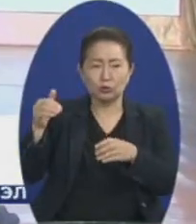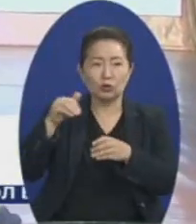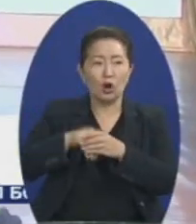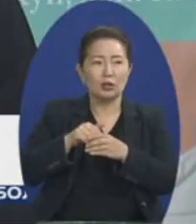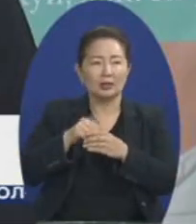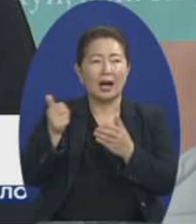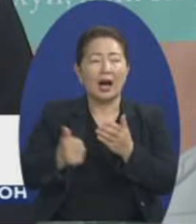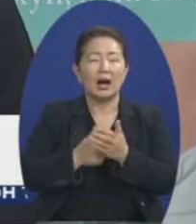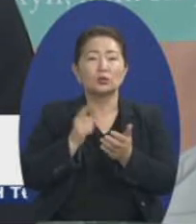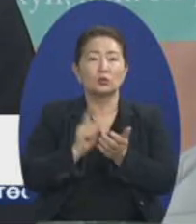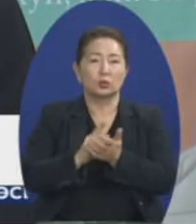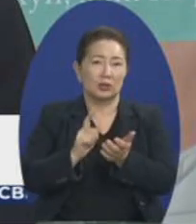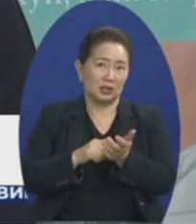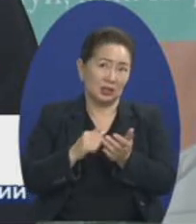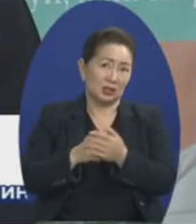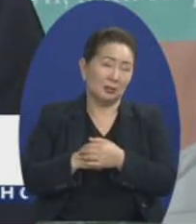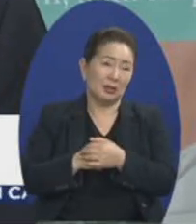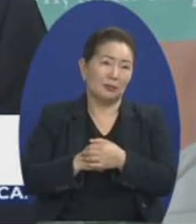хангахын чухал юм.